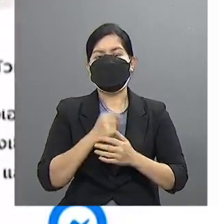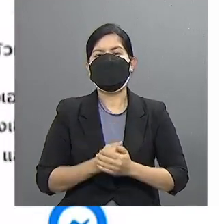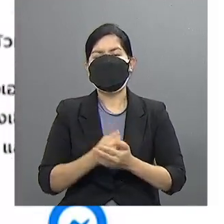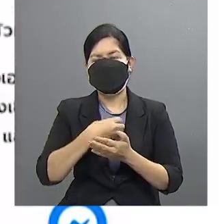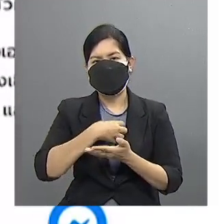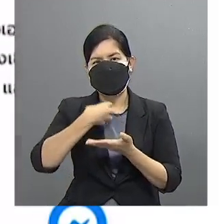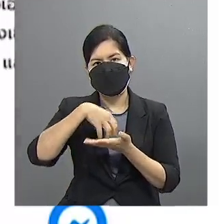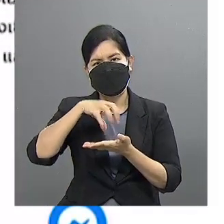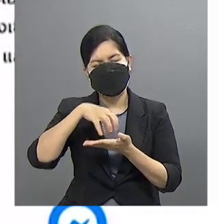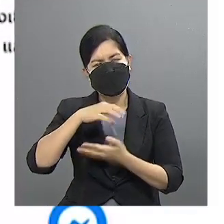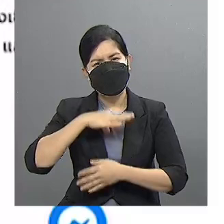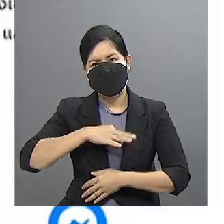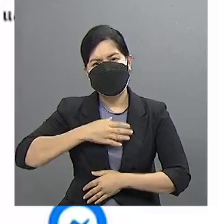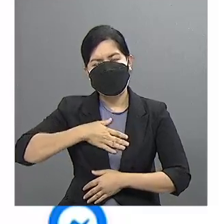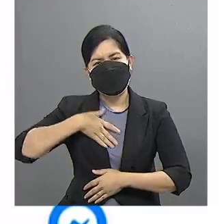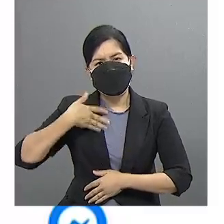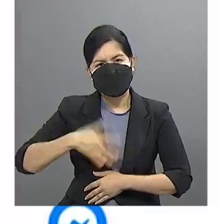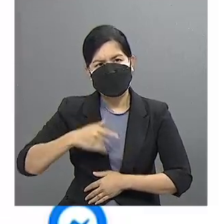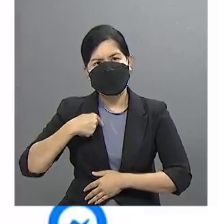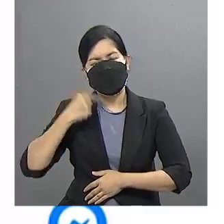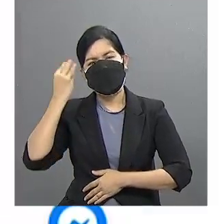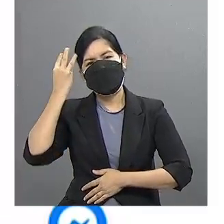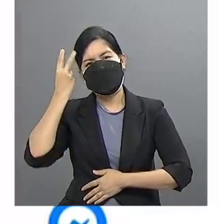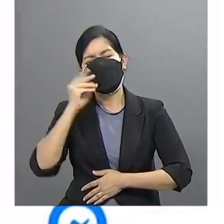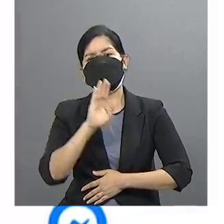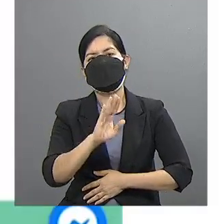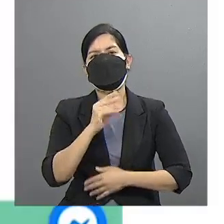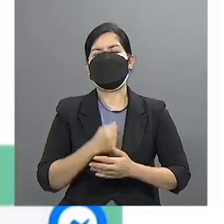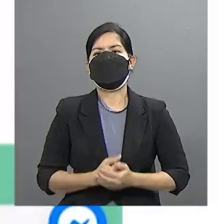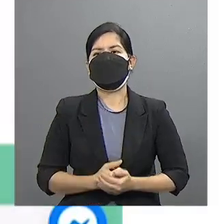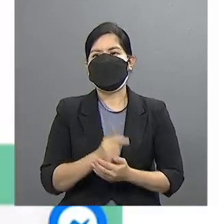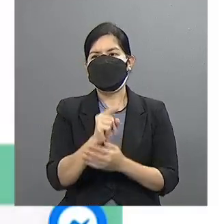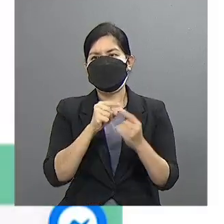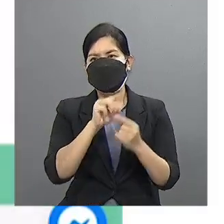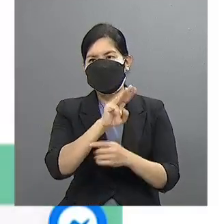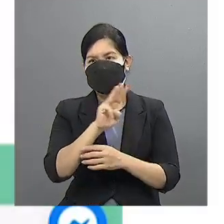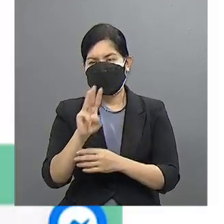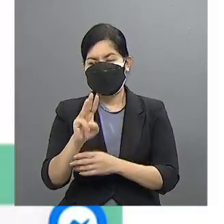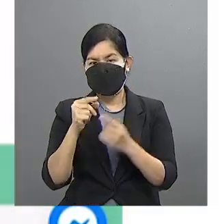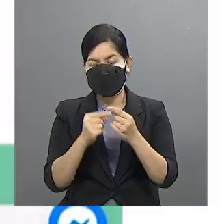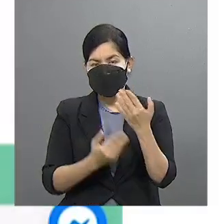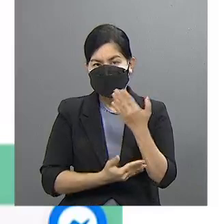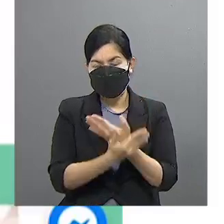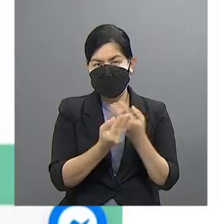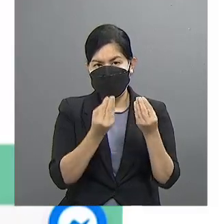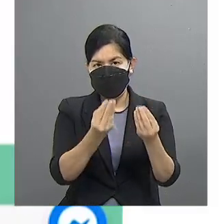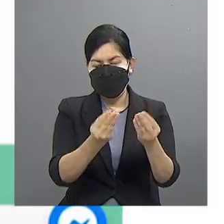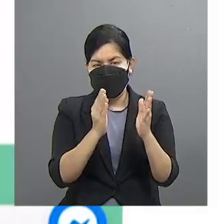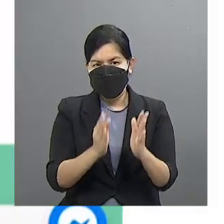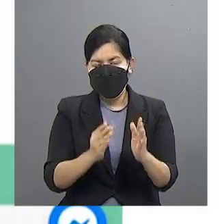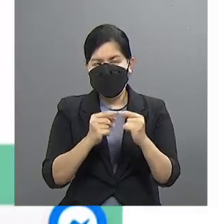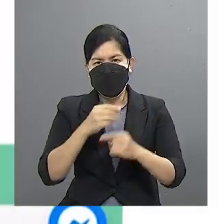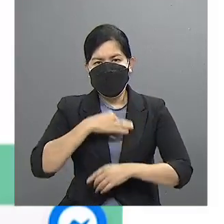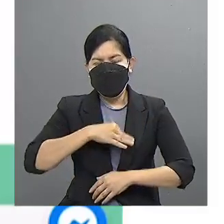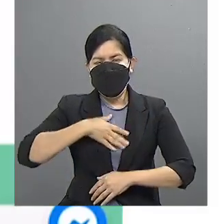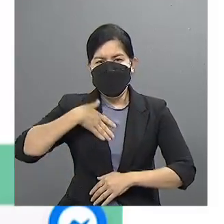ให้คนอื่นได้ฟังก็คือในช่วงแรกเนี่ยก็คือเว็บไซต์เราเนี่ยก็คือเปิดให้คนทุกคนเนี่ยมาระบายปัญหาแล้วก็มีคนเข้าไป